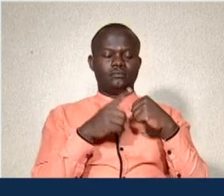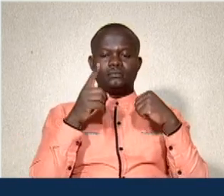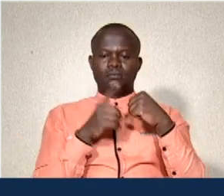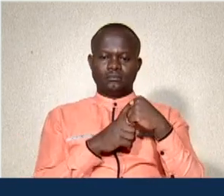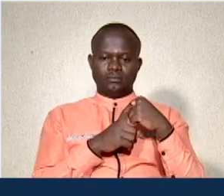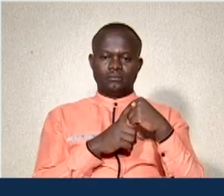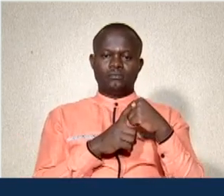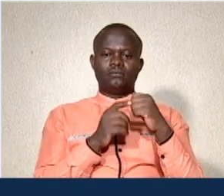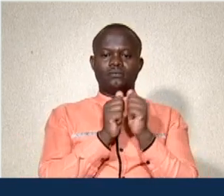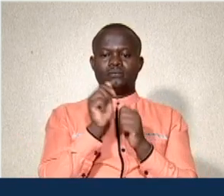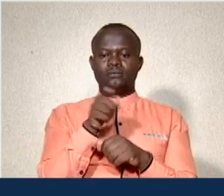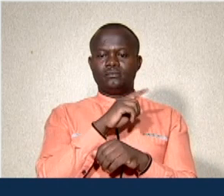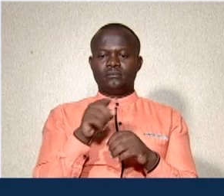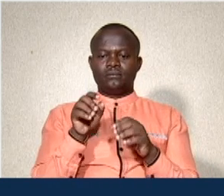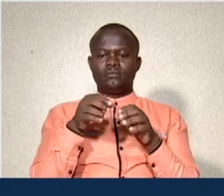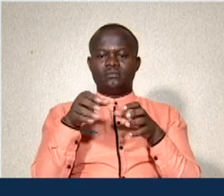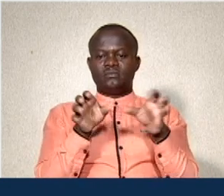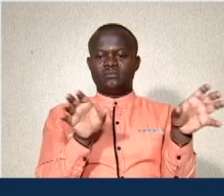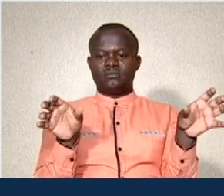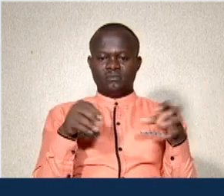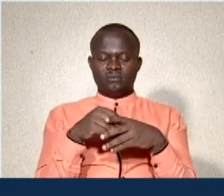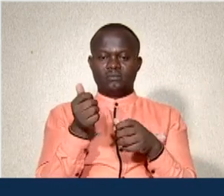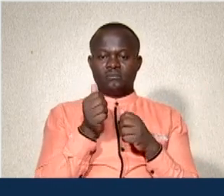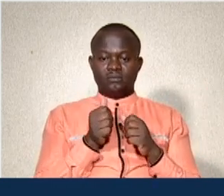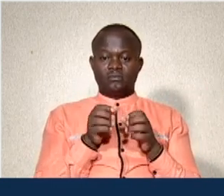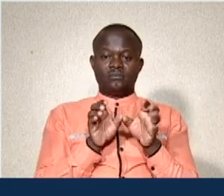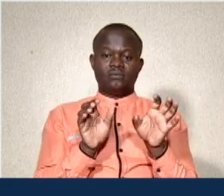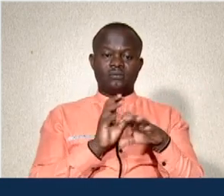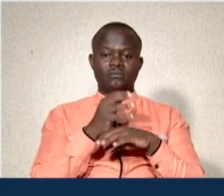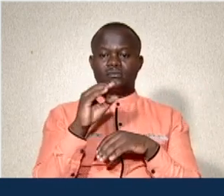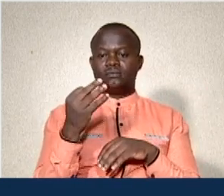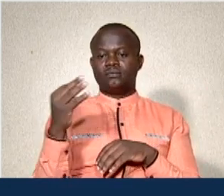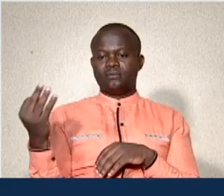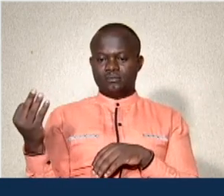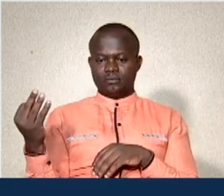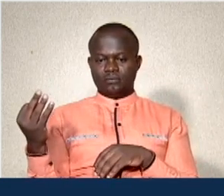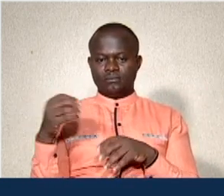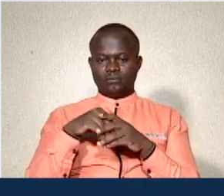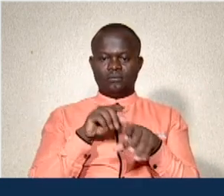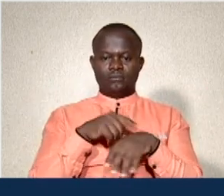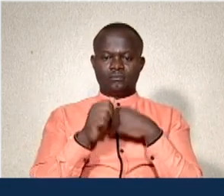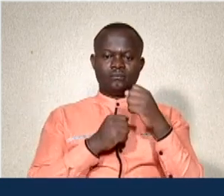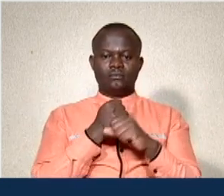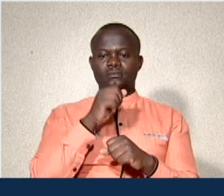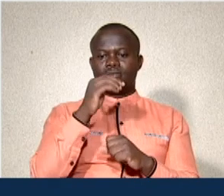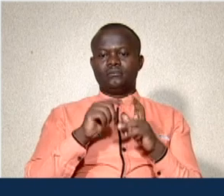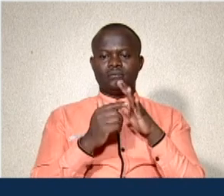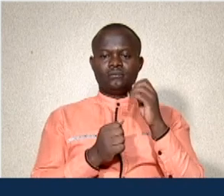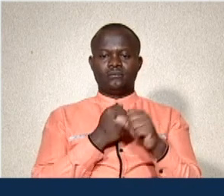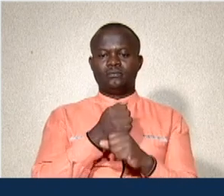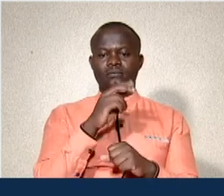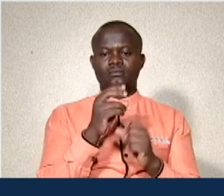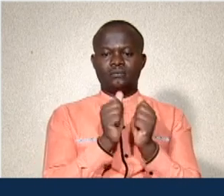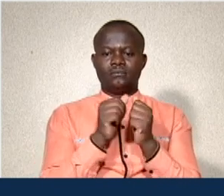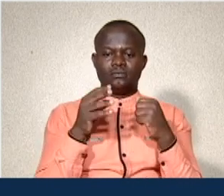666 n'ibyaha by'ivangura no gukura amacakubiri 33. Mu gihe cy'imyaka 5 here muri